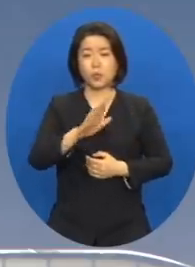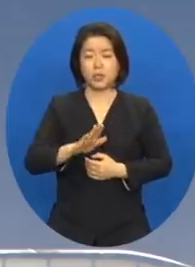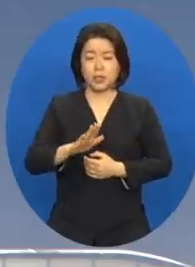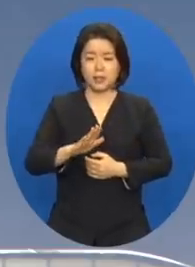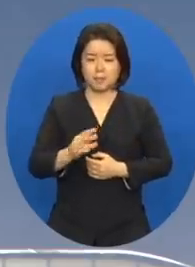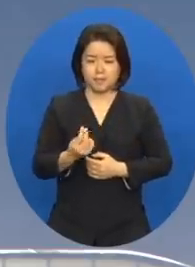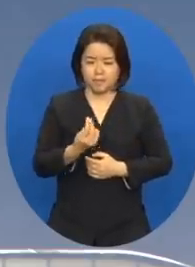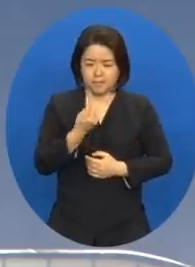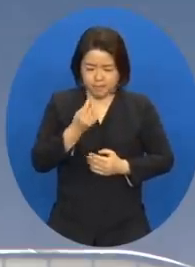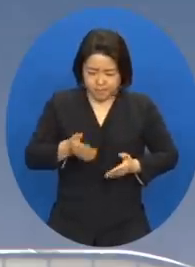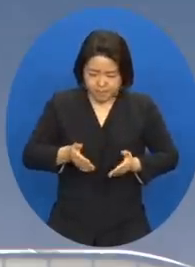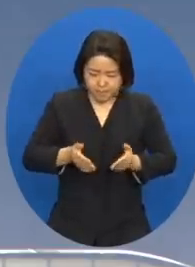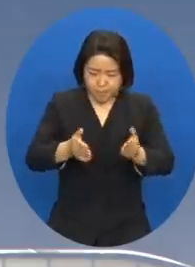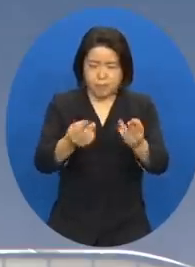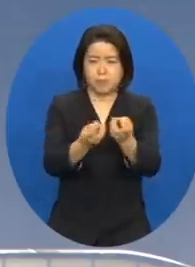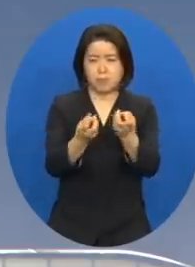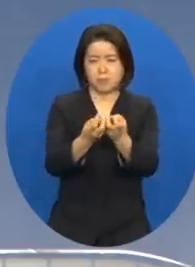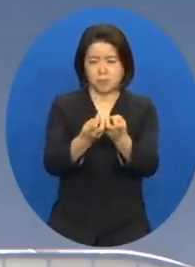길이라니까요.